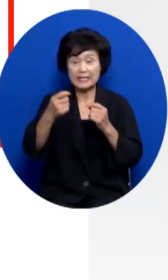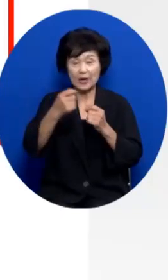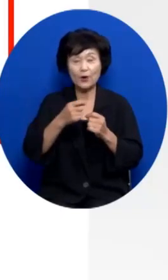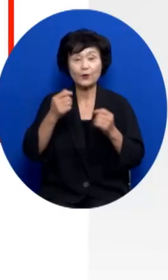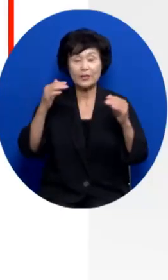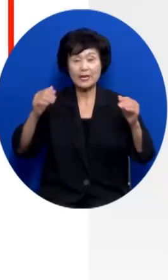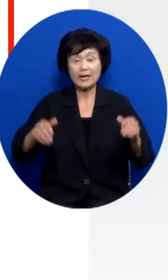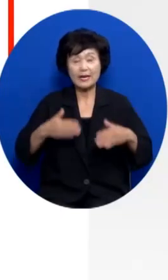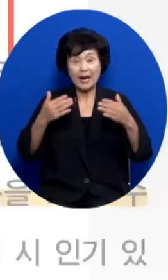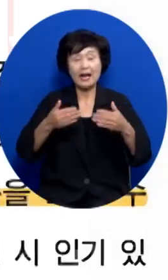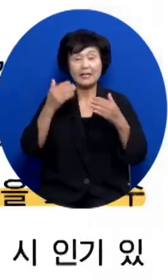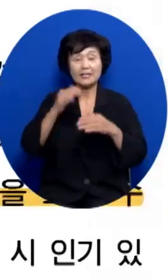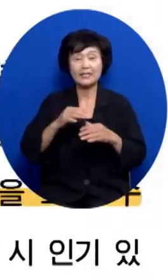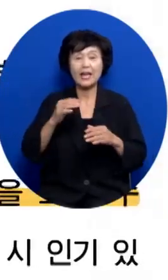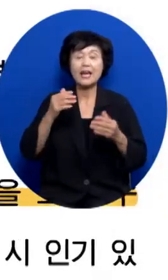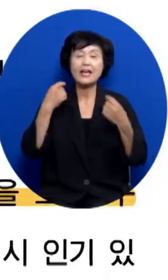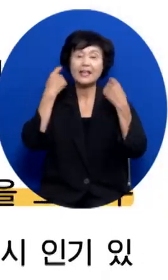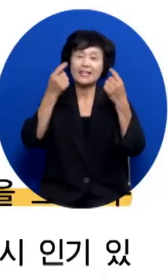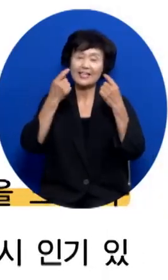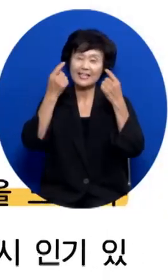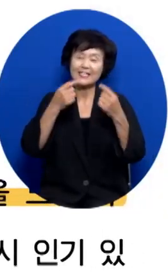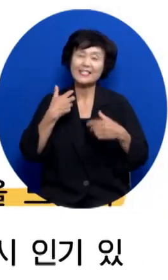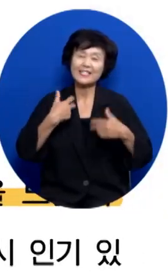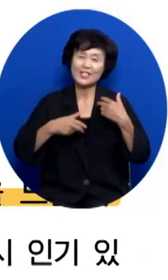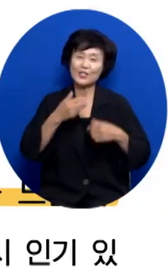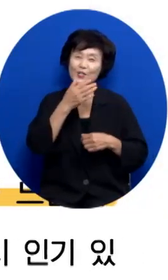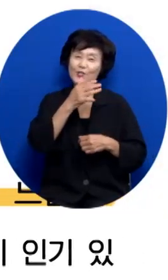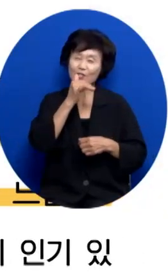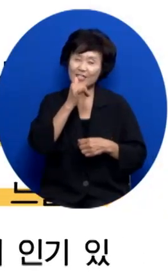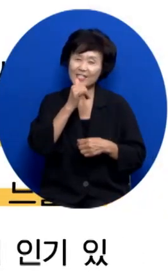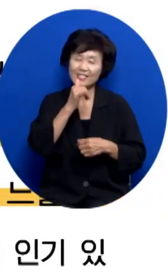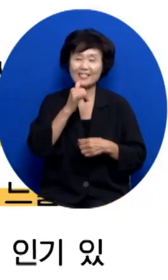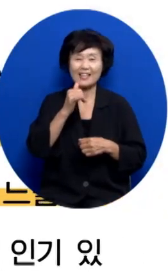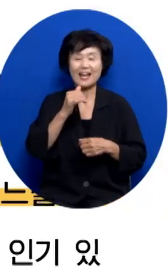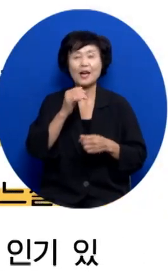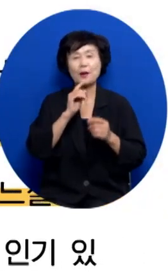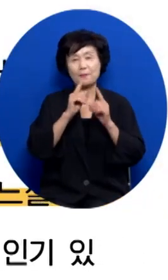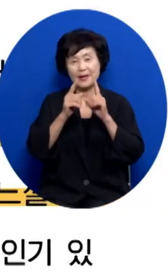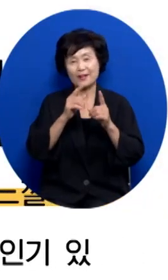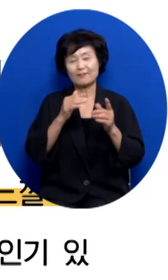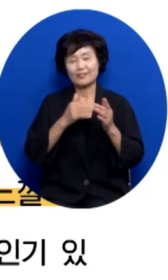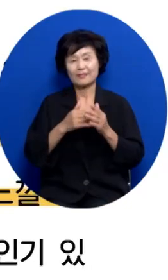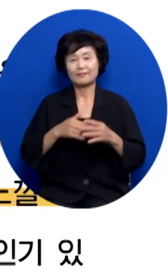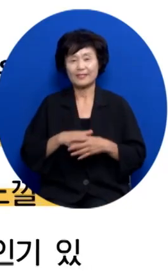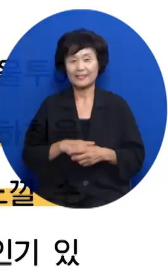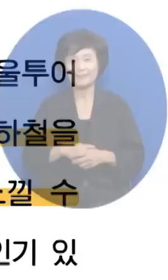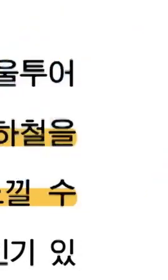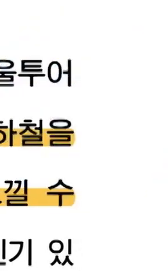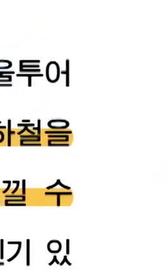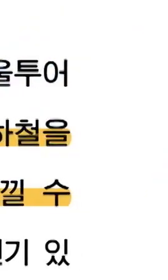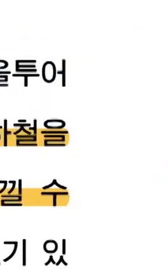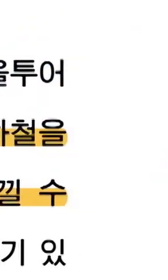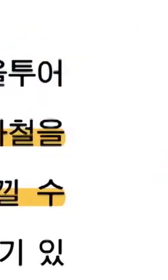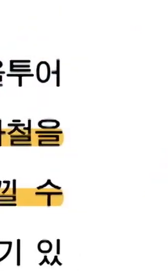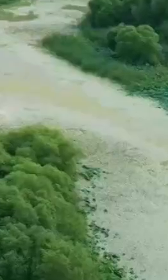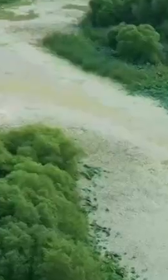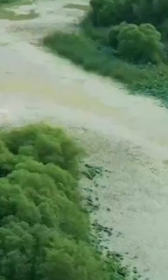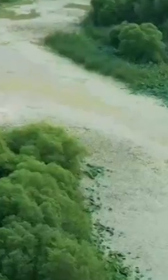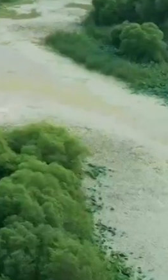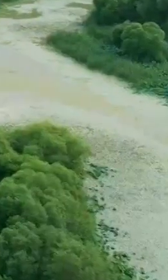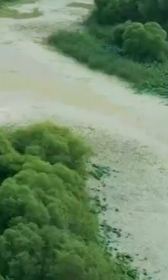가을철에 서울 나들이를 즐길 수 있길 바란다고 밝혔습니다. 지금까지 소셜브리핑 크리스천을 위한 세상보기였습니다.